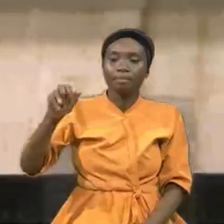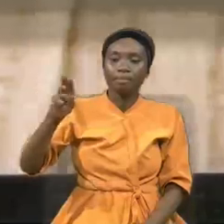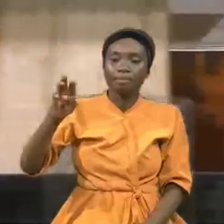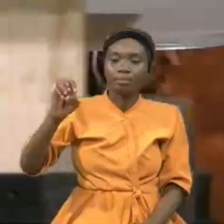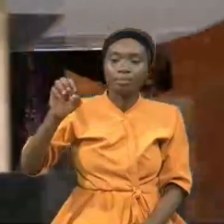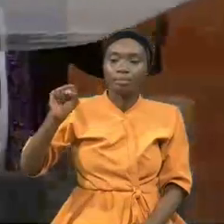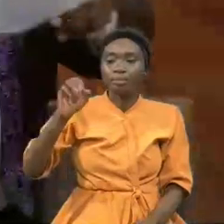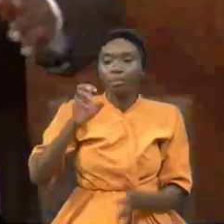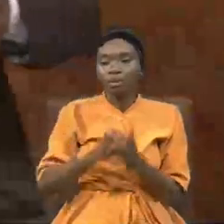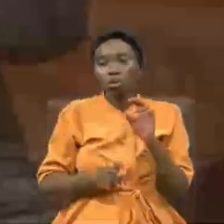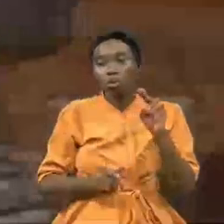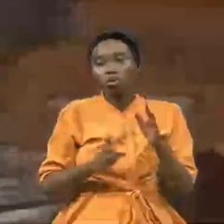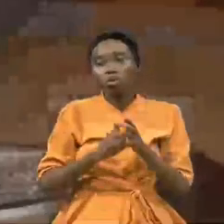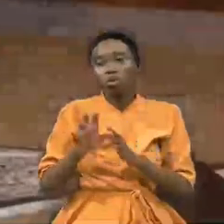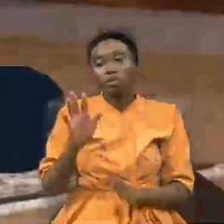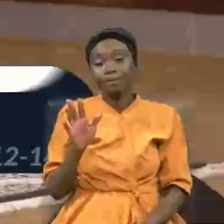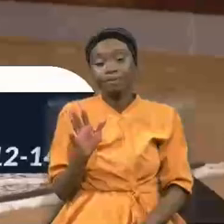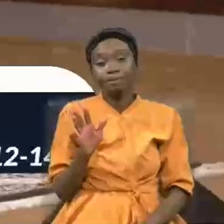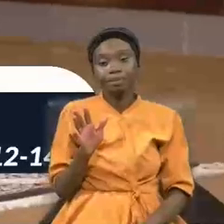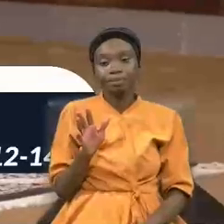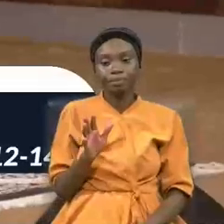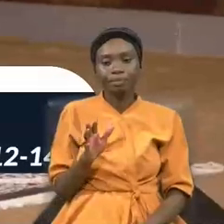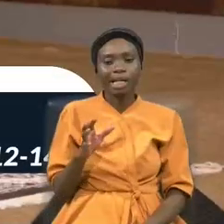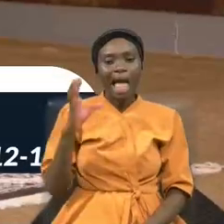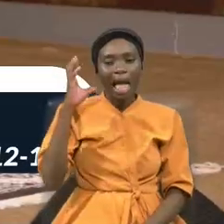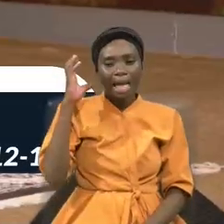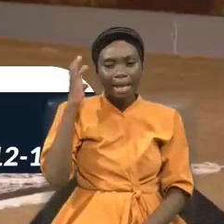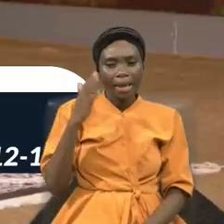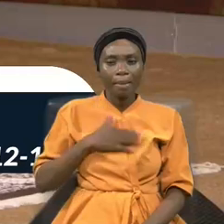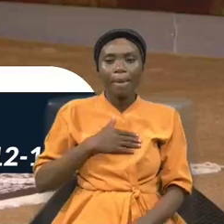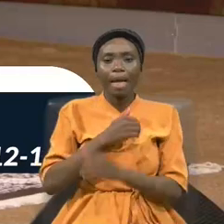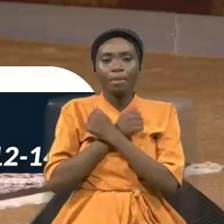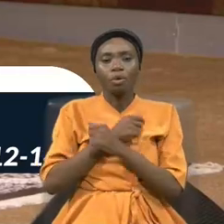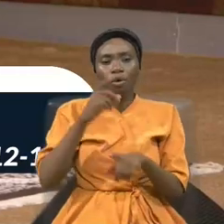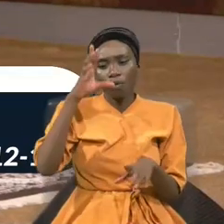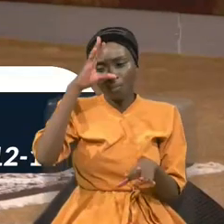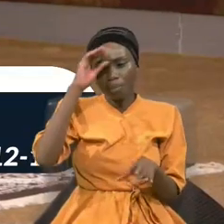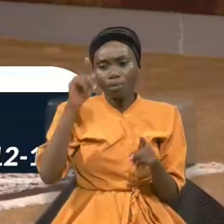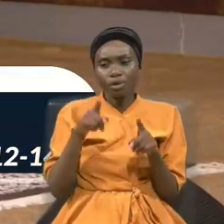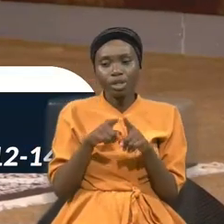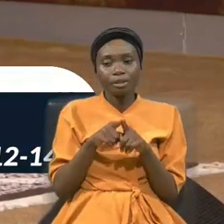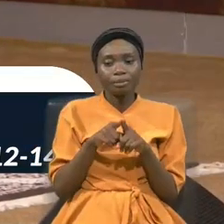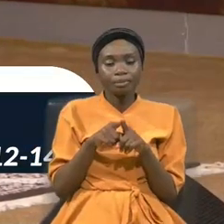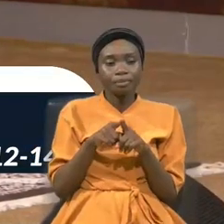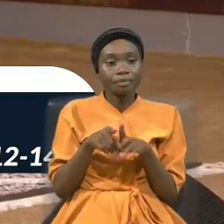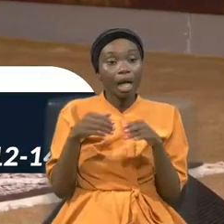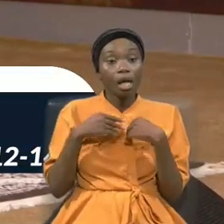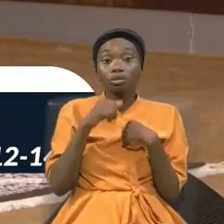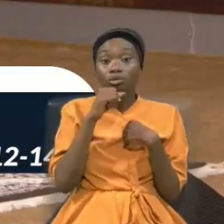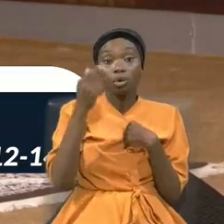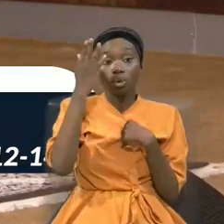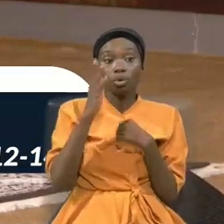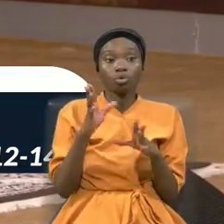5. Jacques 2, 5. Écoutez, mes frères bien-aimés. Dieu n'a-t-il